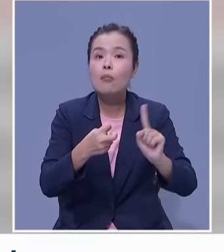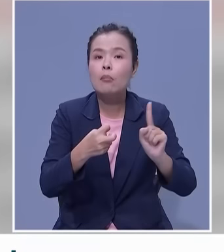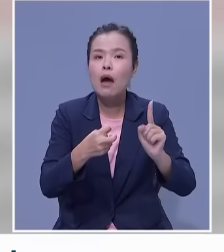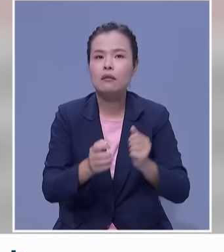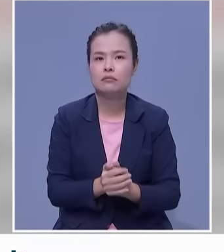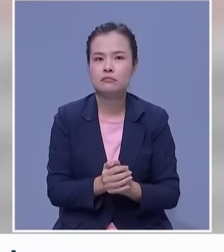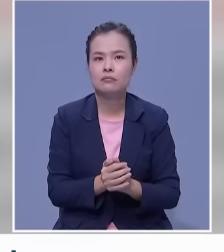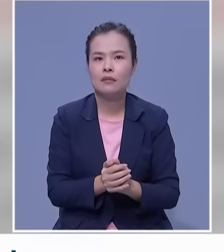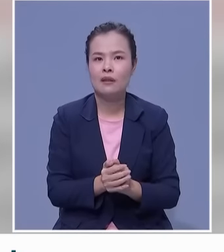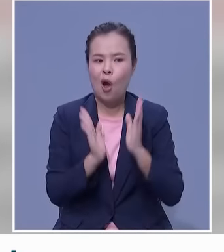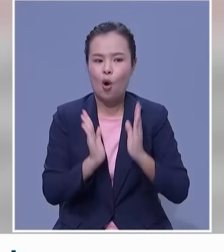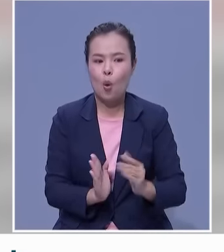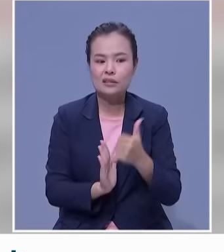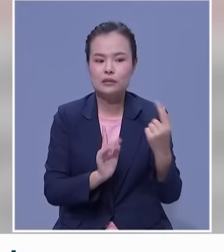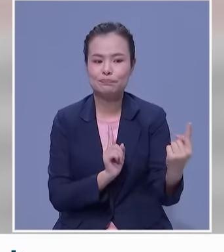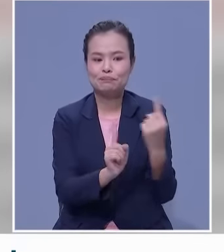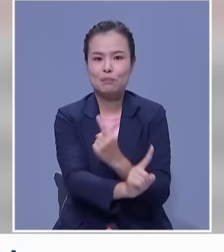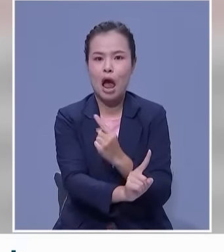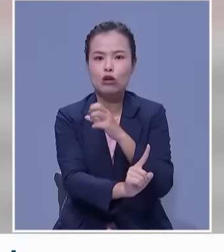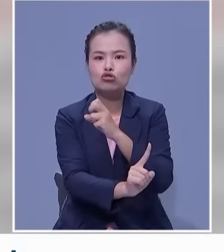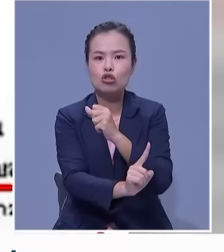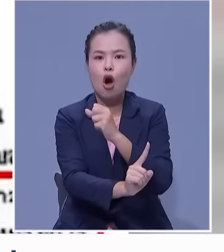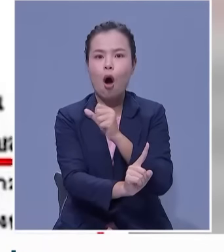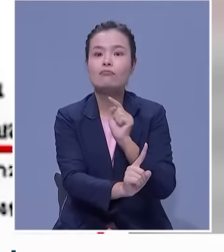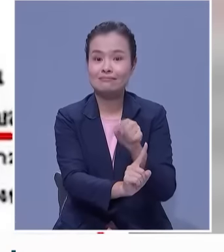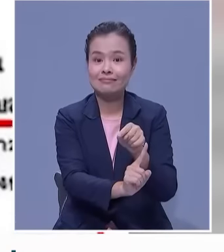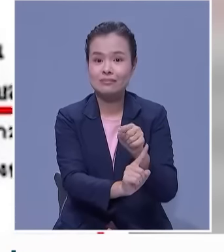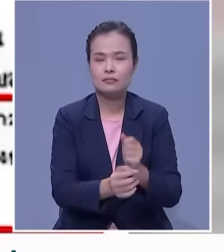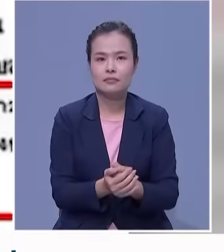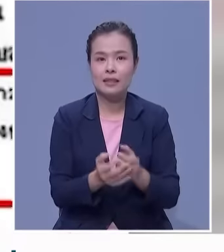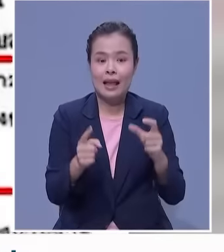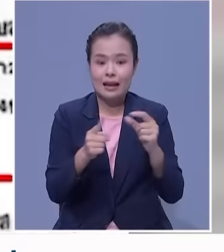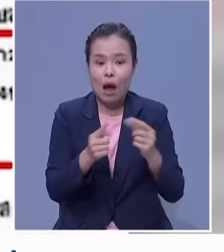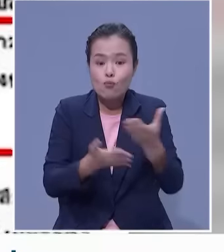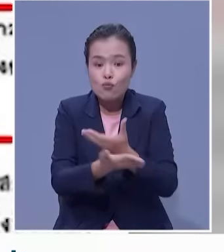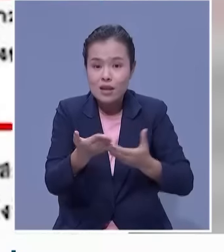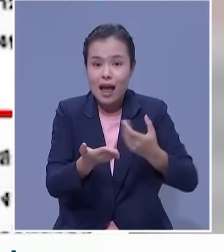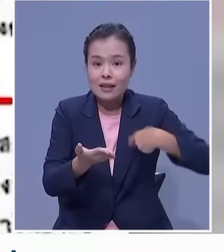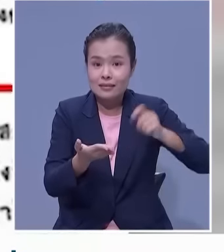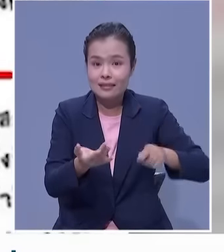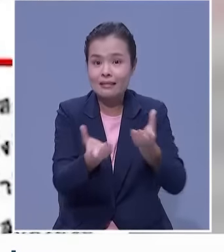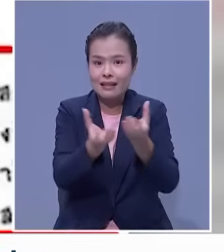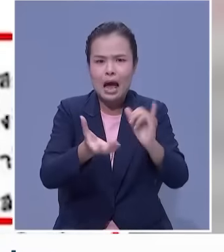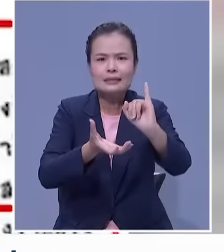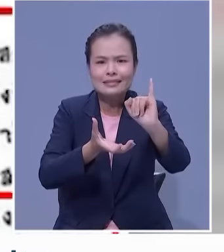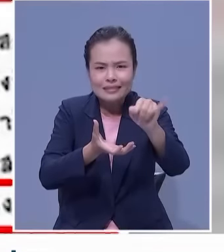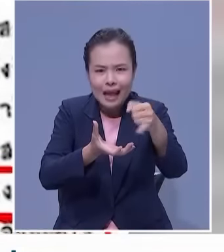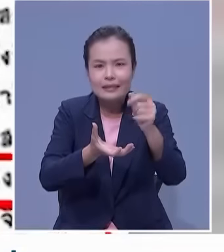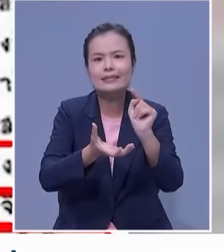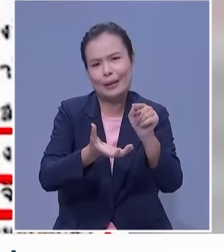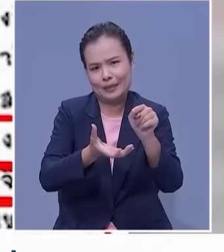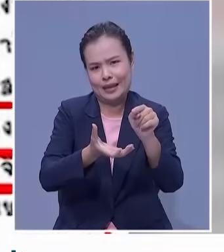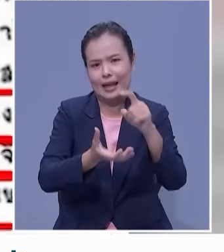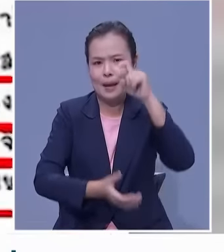ให้คนอื่นเนี่ยเข้าสอบแทนนี่ไงเอเห็นมั้ยผลพวงมาจากคำวินิจฉัยของศาลรัฐธรรมนูญจริยธรรมอีกแล้วนี่แหละกรณี